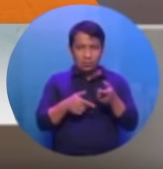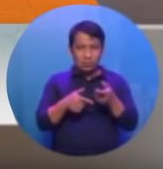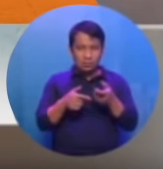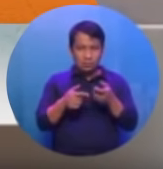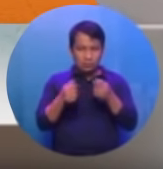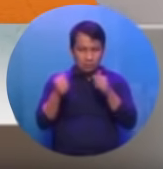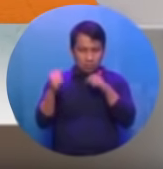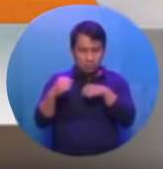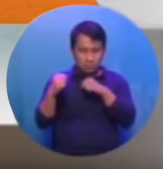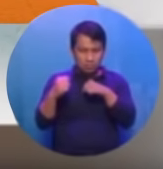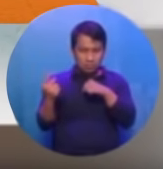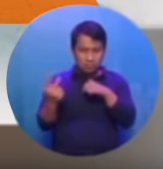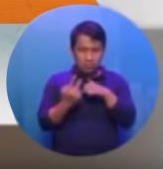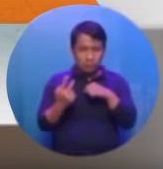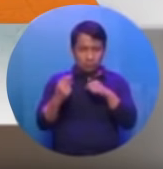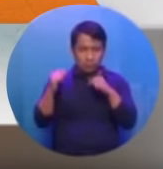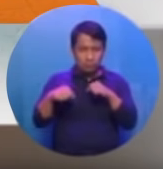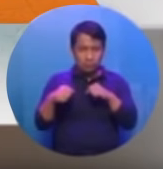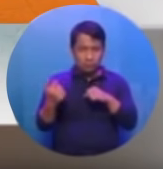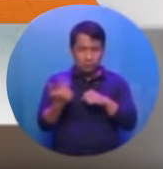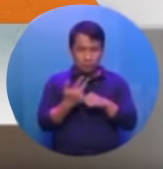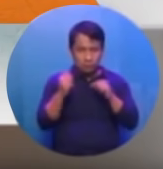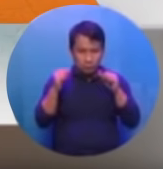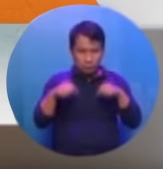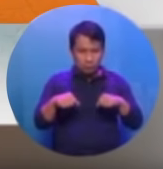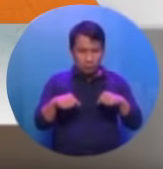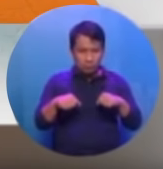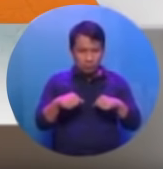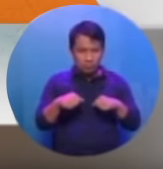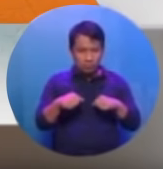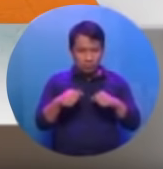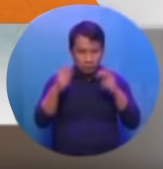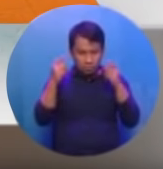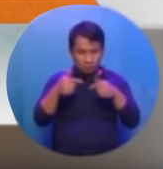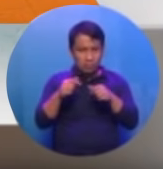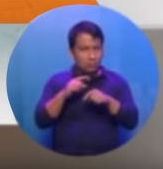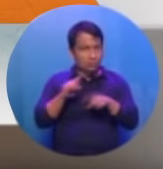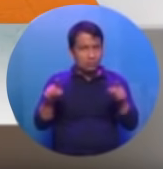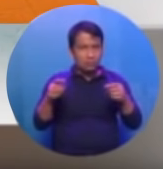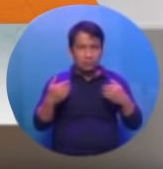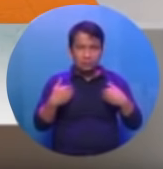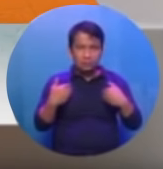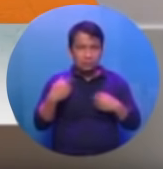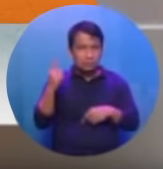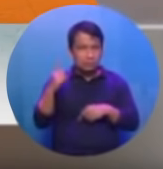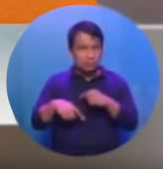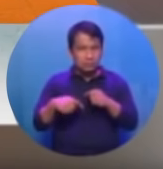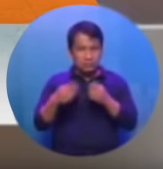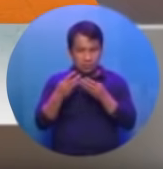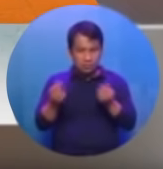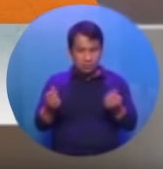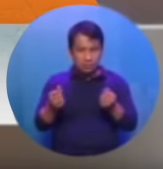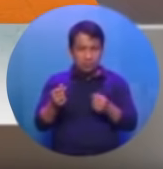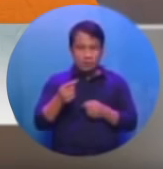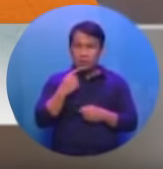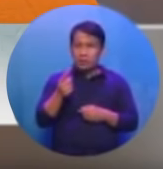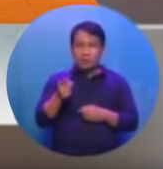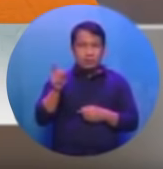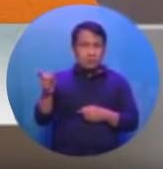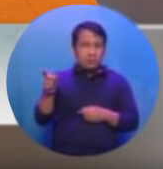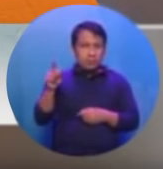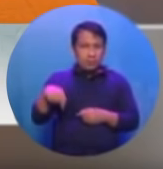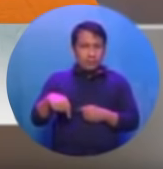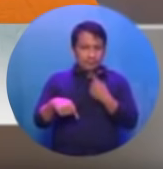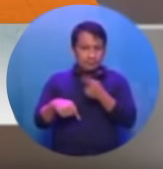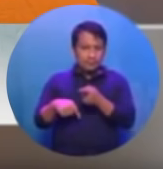o areglo sa usapin ng mag-asawa sa aspeto na ito. Opo. At kung hindi na ho natin maayos ay sasabihin na rin natin mismo